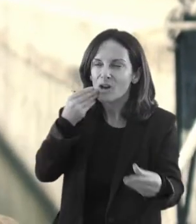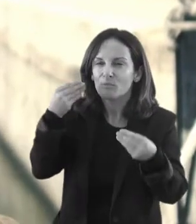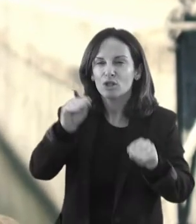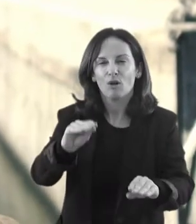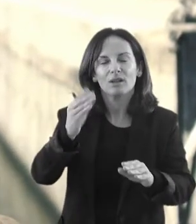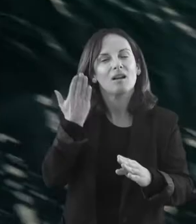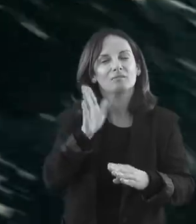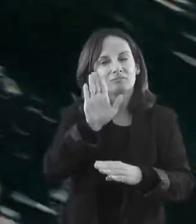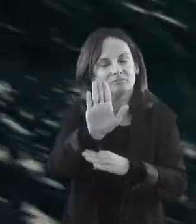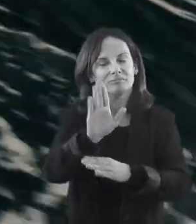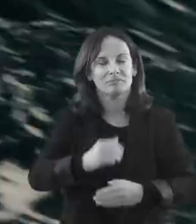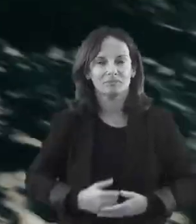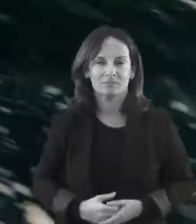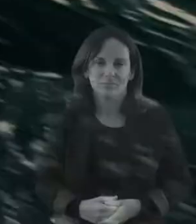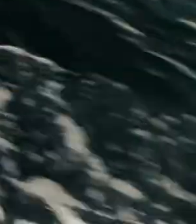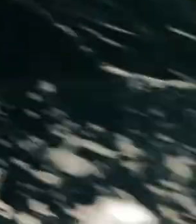museu.